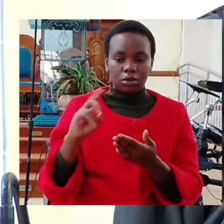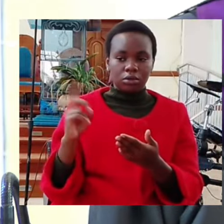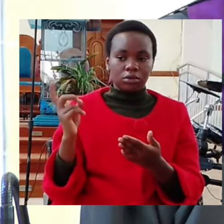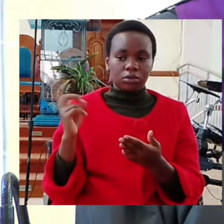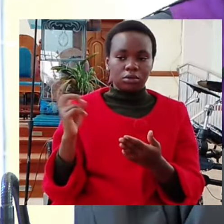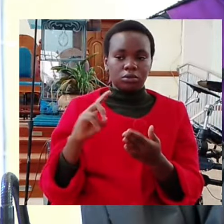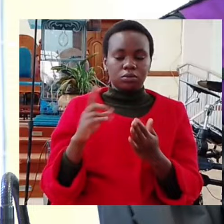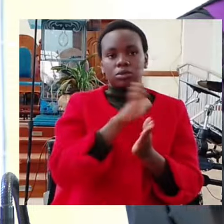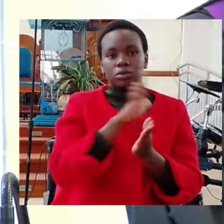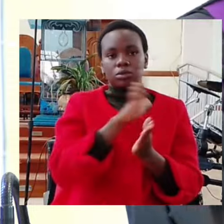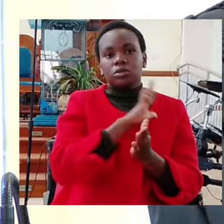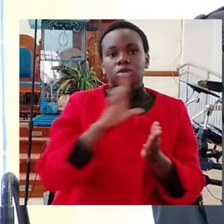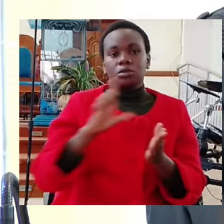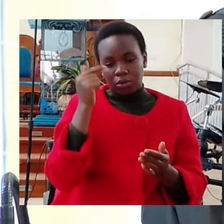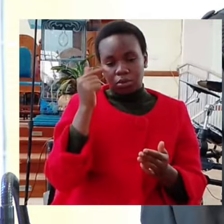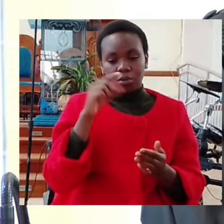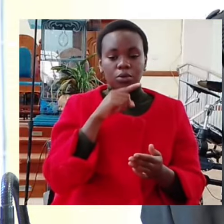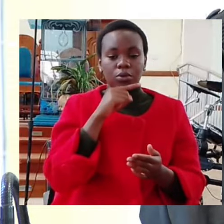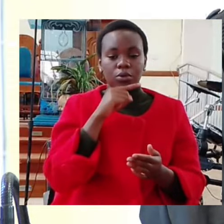there was a man in Jerusalem.